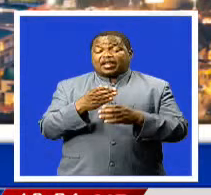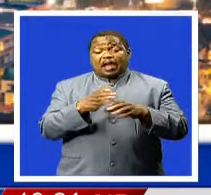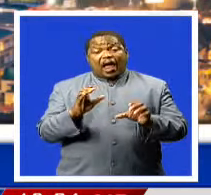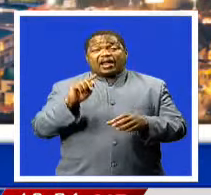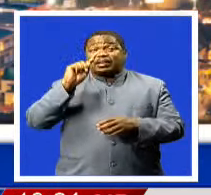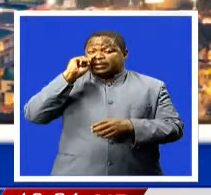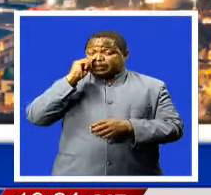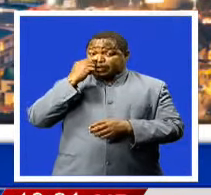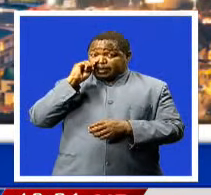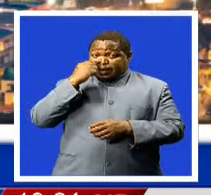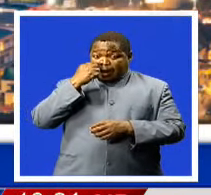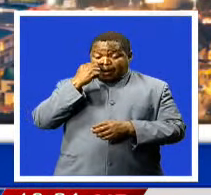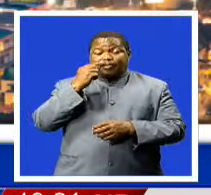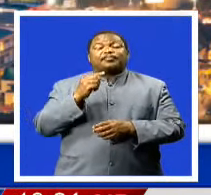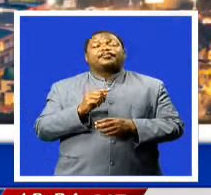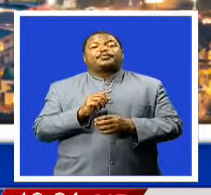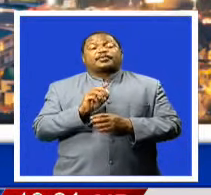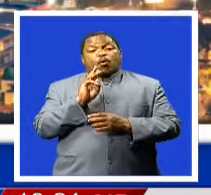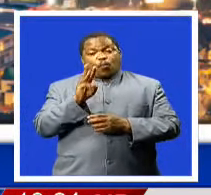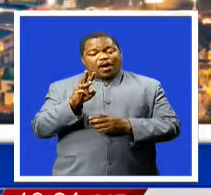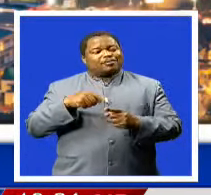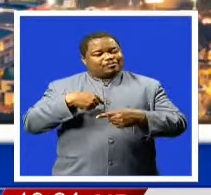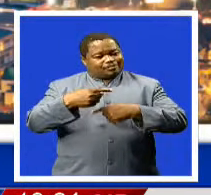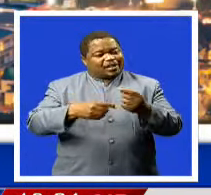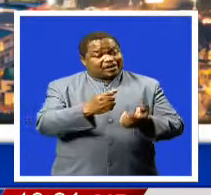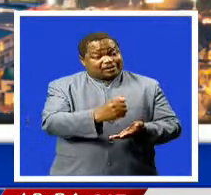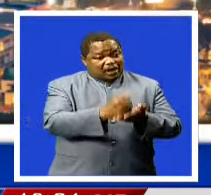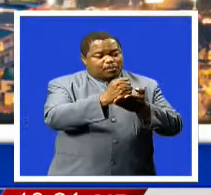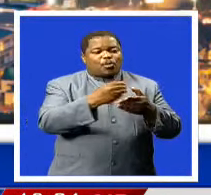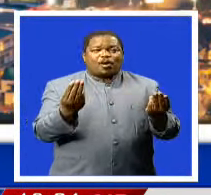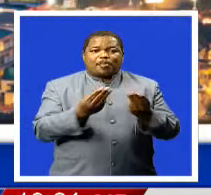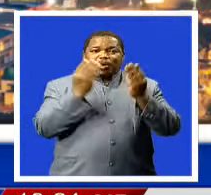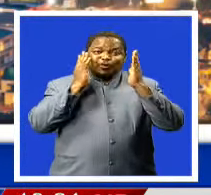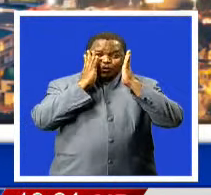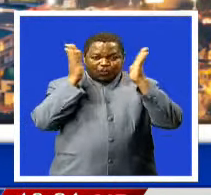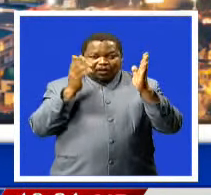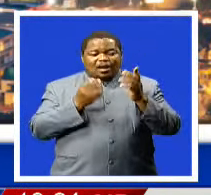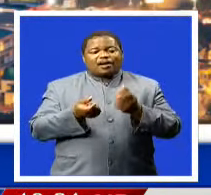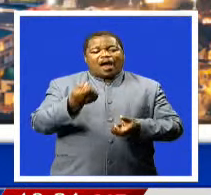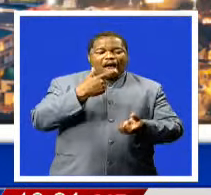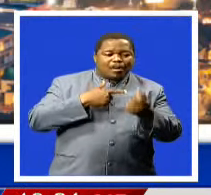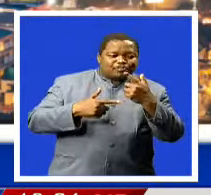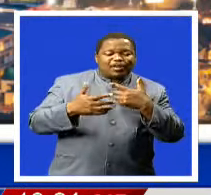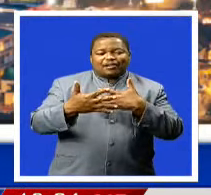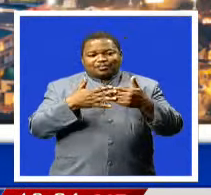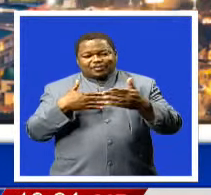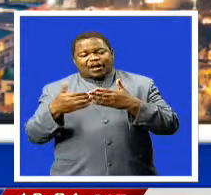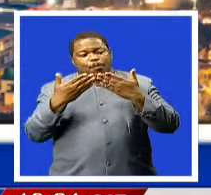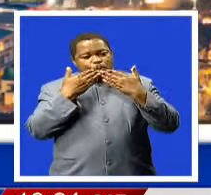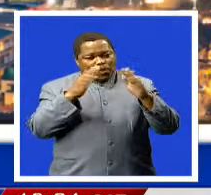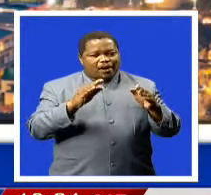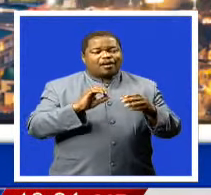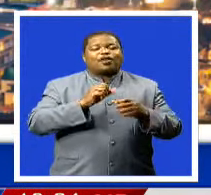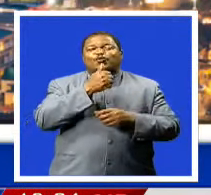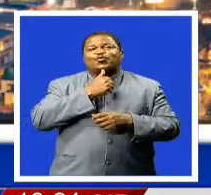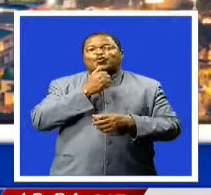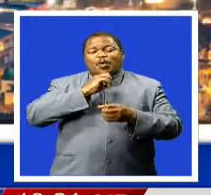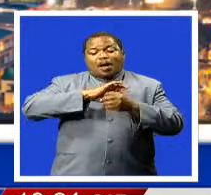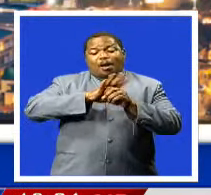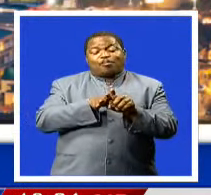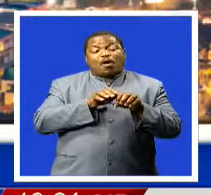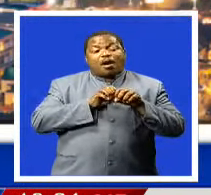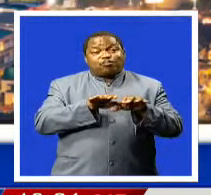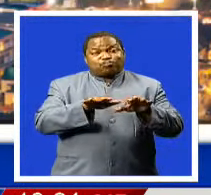liwabambise eMaswati ngemithi nalokunye asalwa nemkhuhlane COVID-19. Inkulumo yamengameli yethulwe